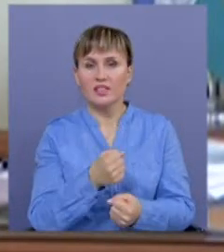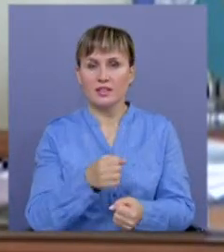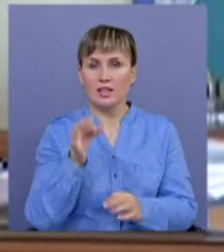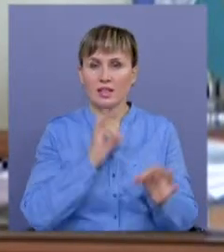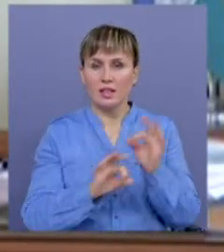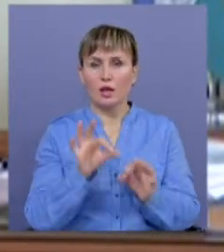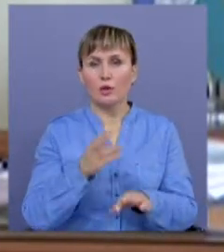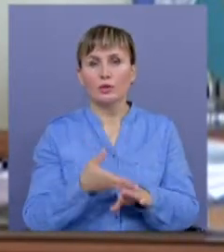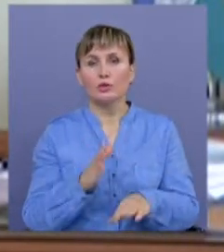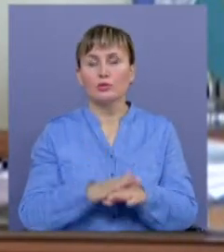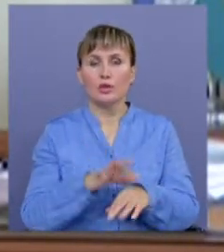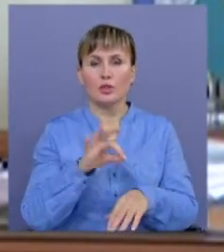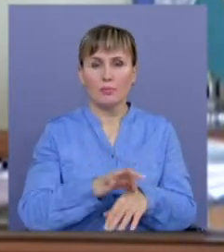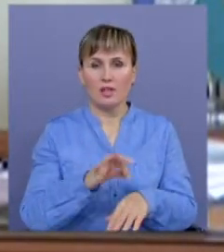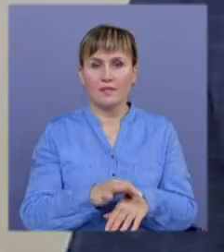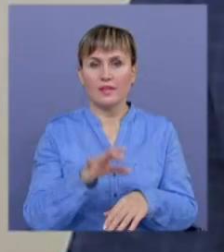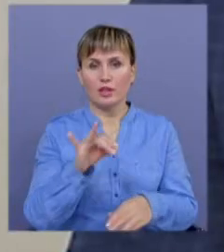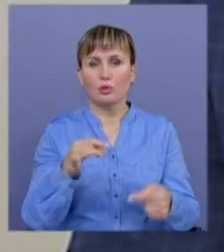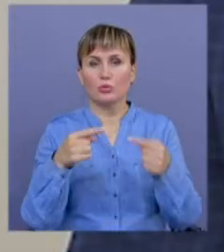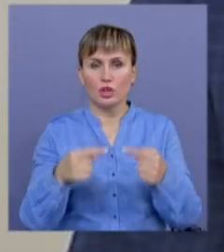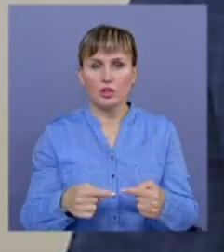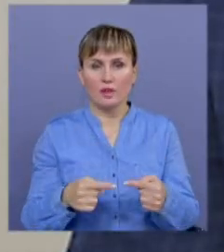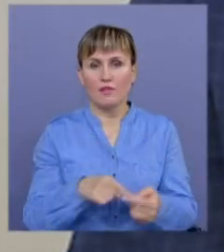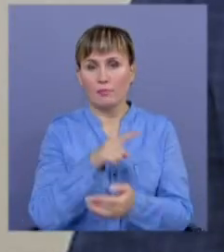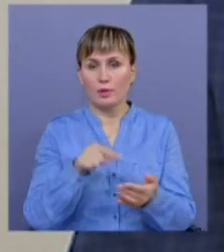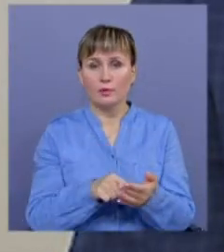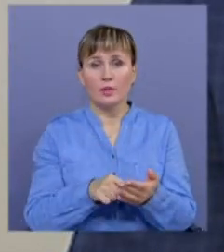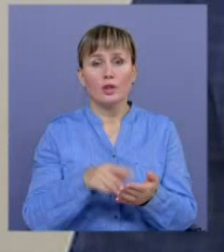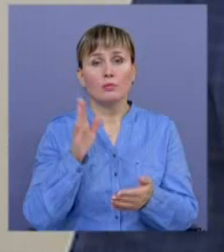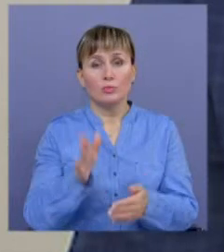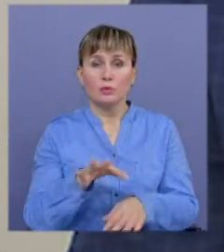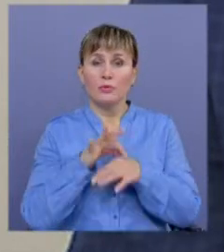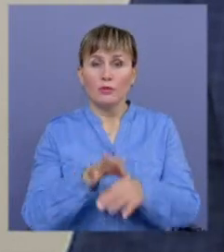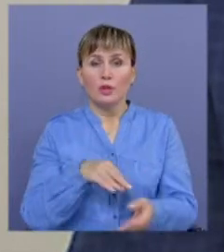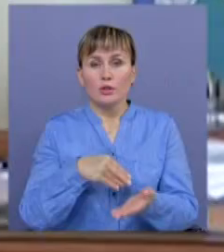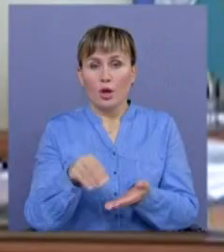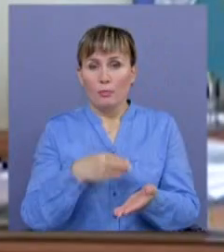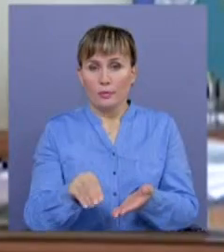лекарств от тяжелых заболеваний? И уточняющий вопрос, вот будет ли произведен закуп